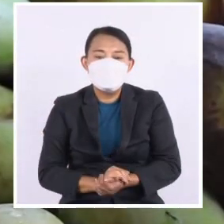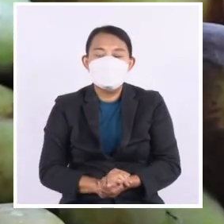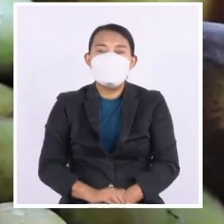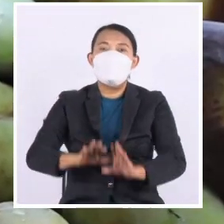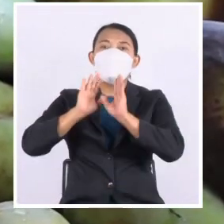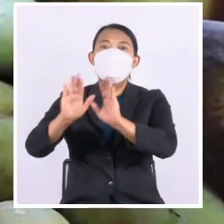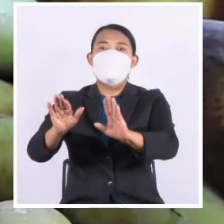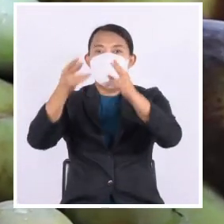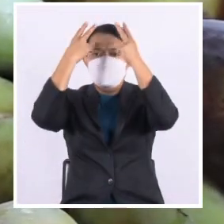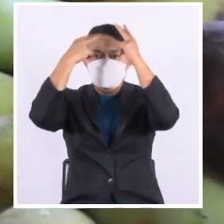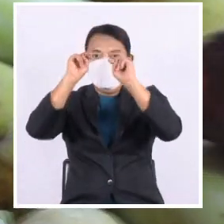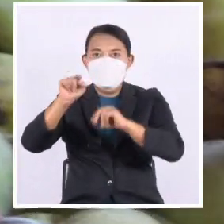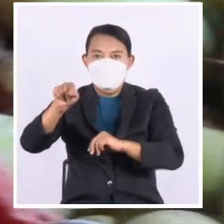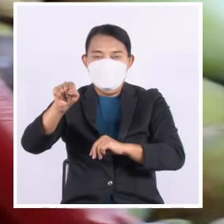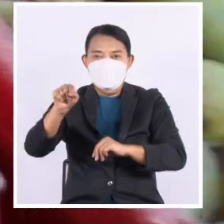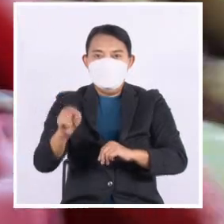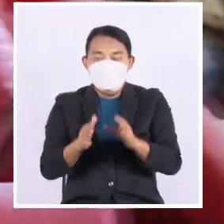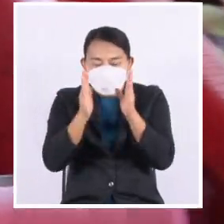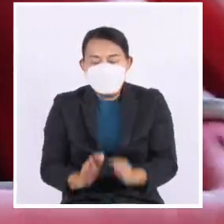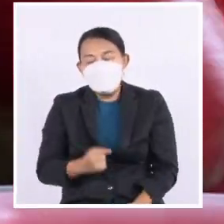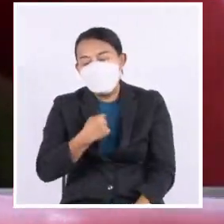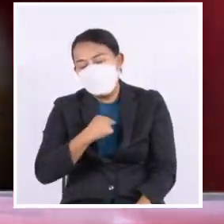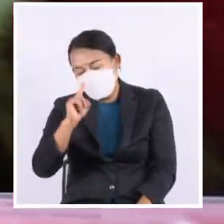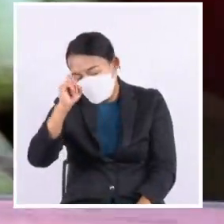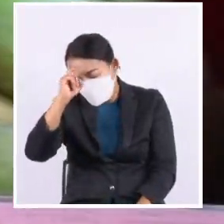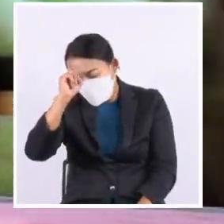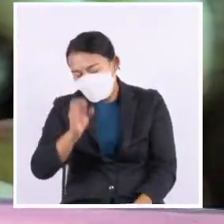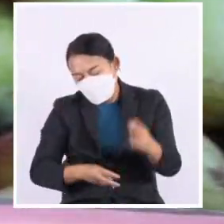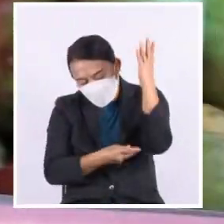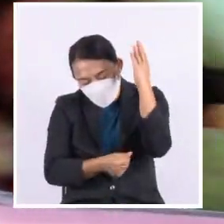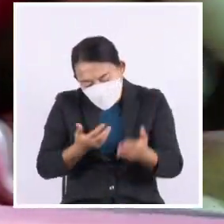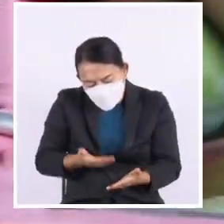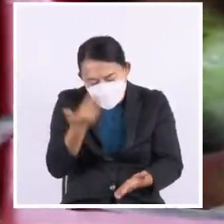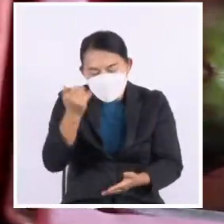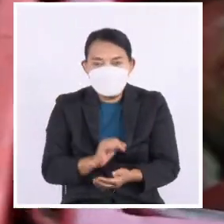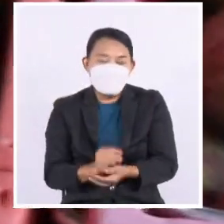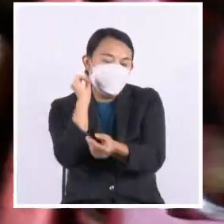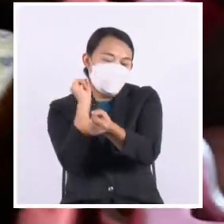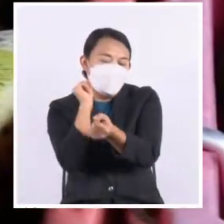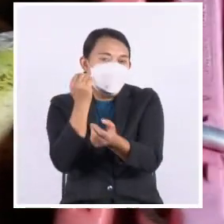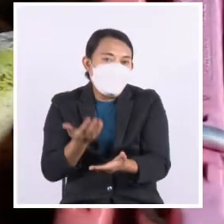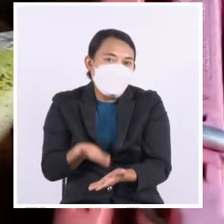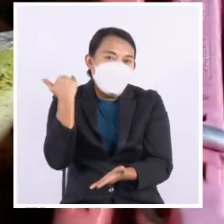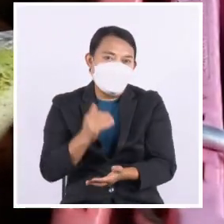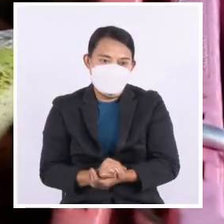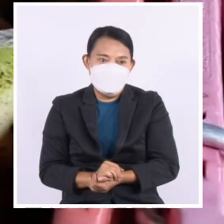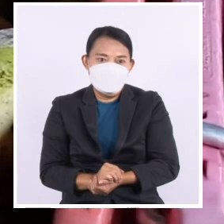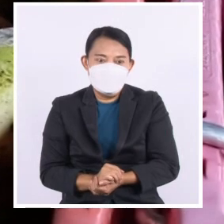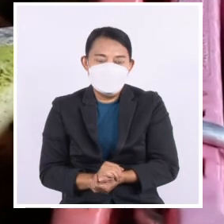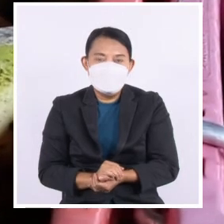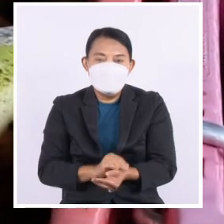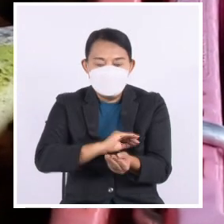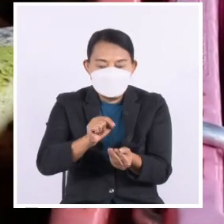น่อยว่าชาวสวนเนี่ยจะตายอยู่แล้วปุ๋ยก็แพงยาก็แพงทุกอย่างแพงไปหมดแต่ผลผลิตเนี่ยขาย